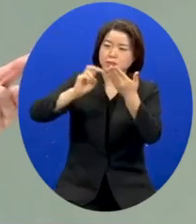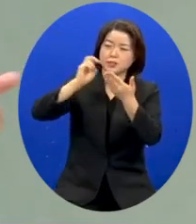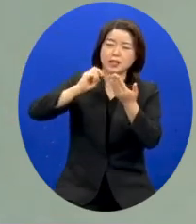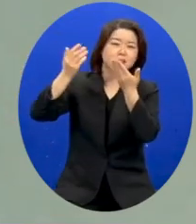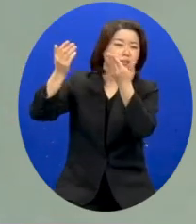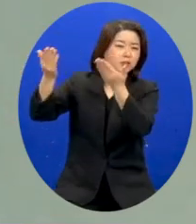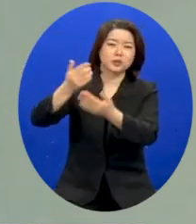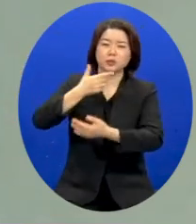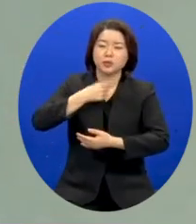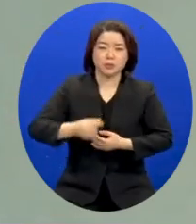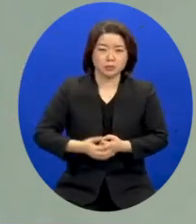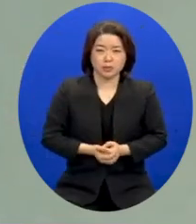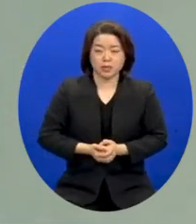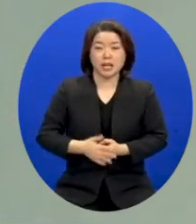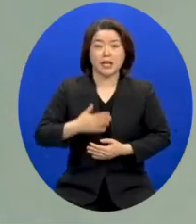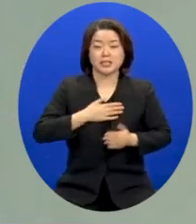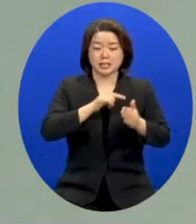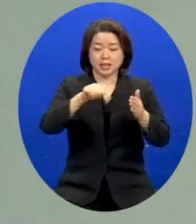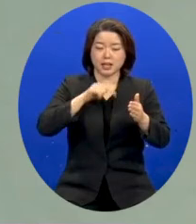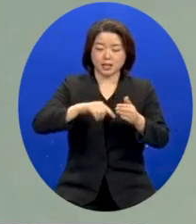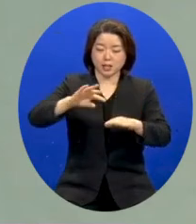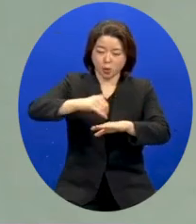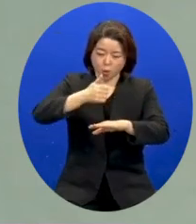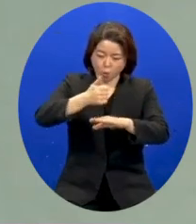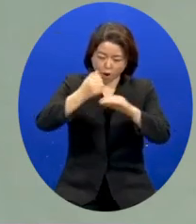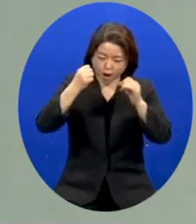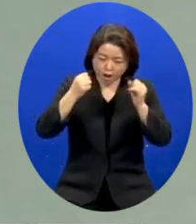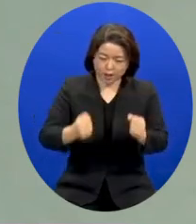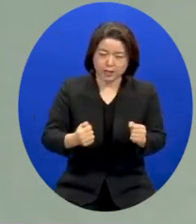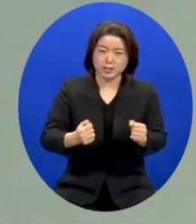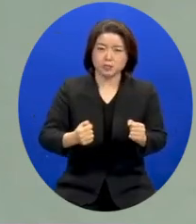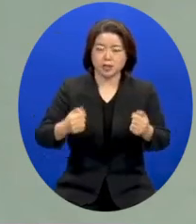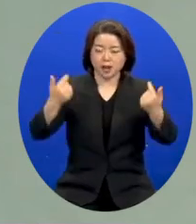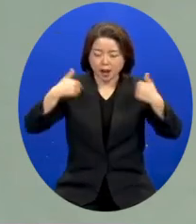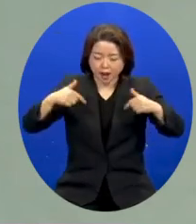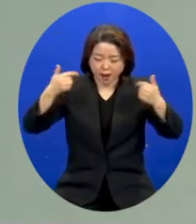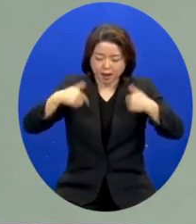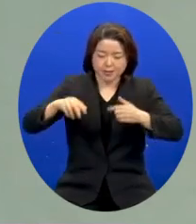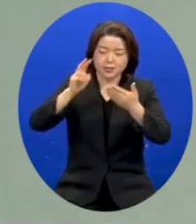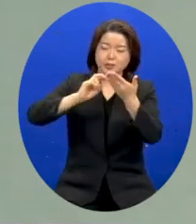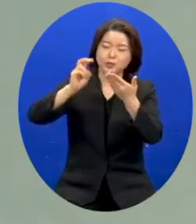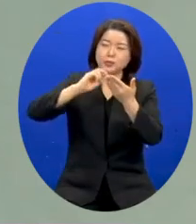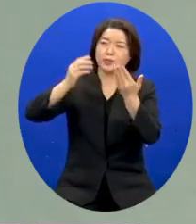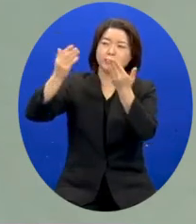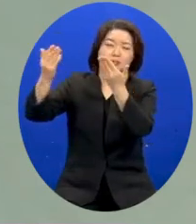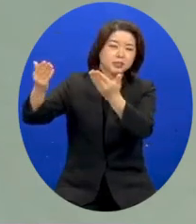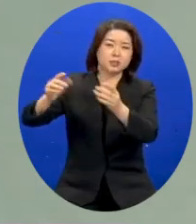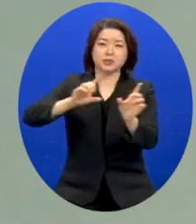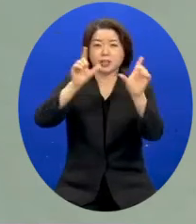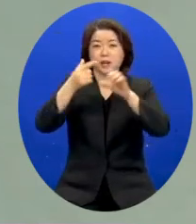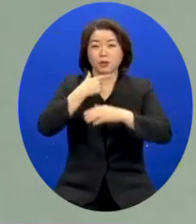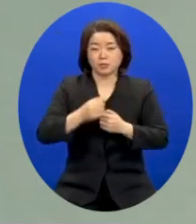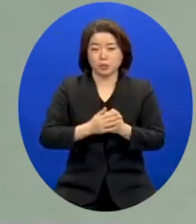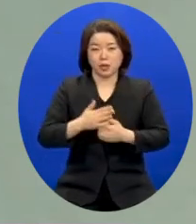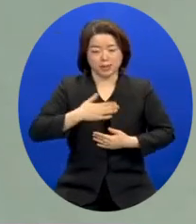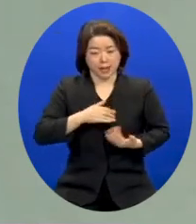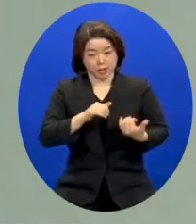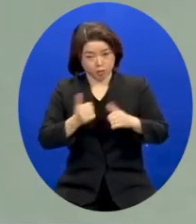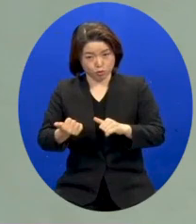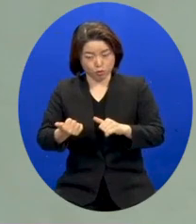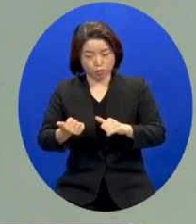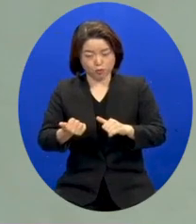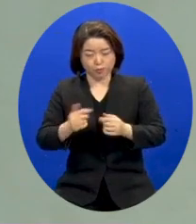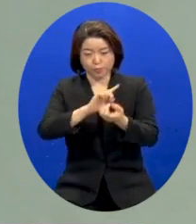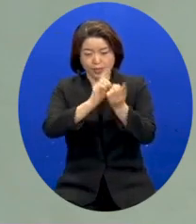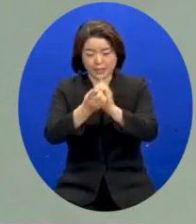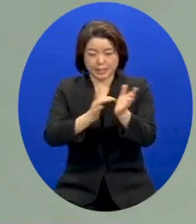원합니다. 제 안에 왕이 계심을 언제나 노래하고 살겠습니다. 나는 죽고 정말 예수로 사는 자로